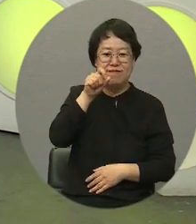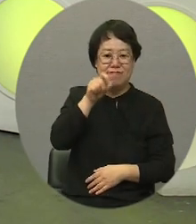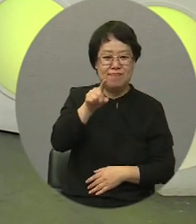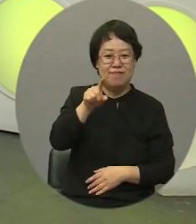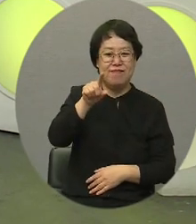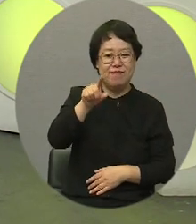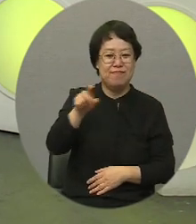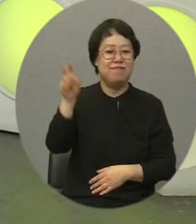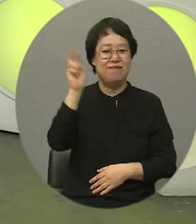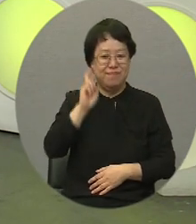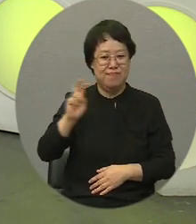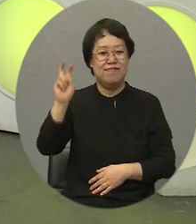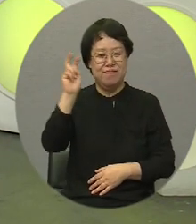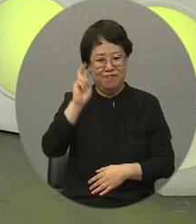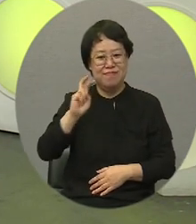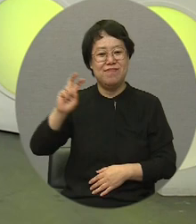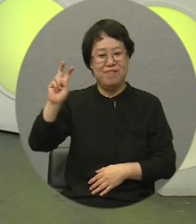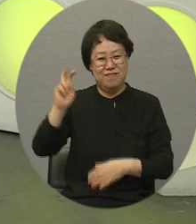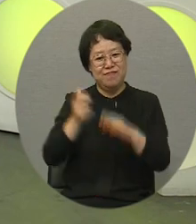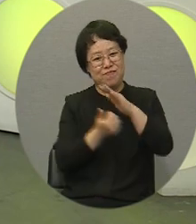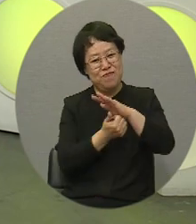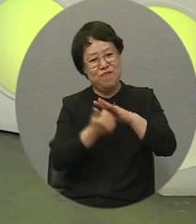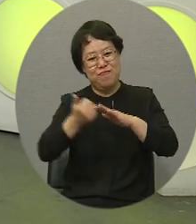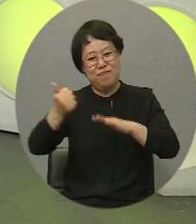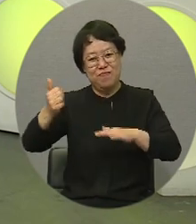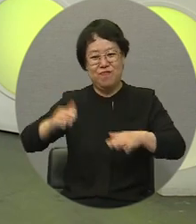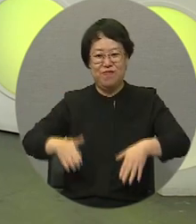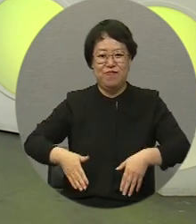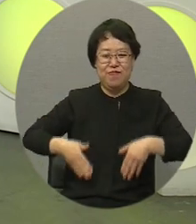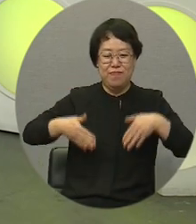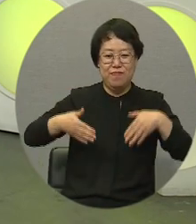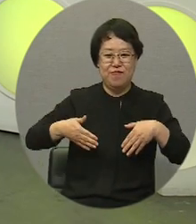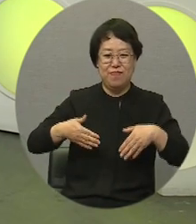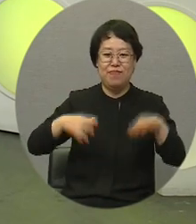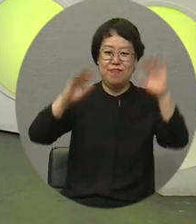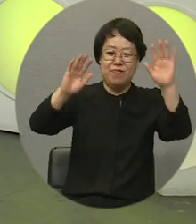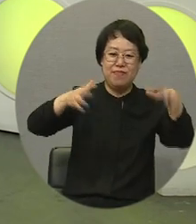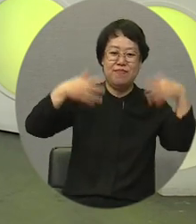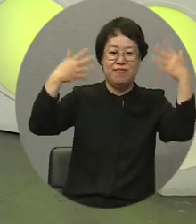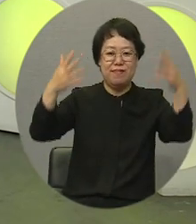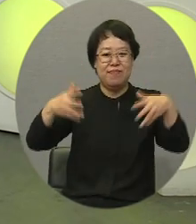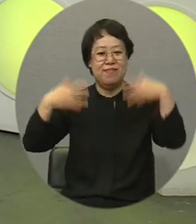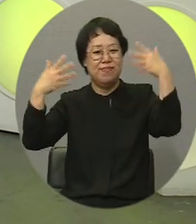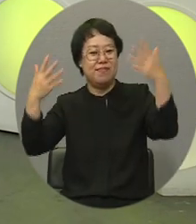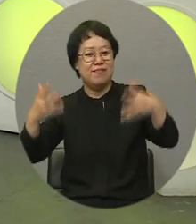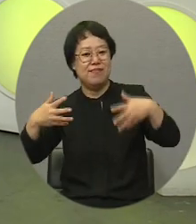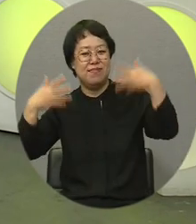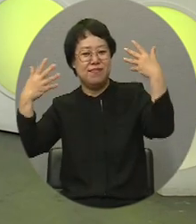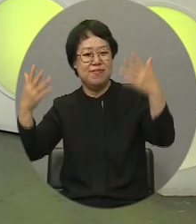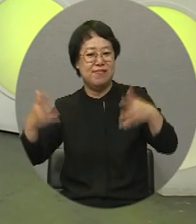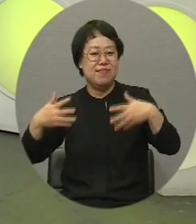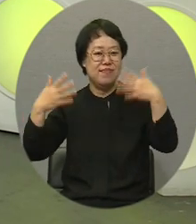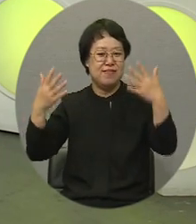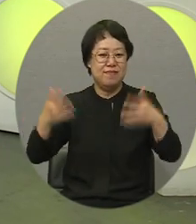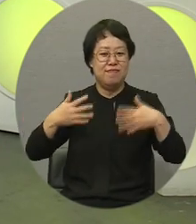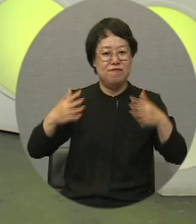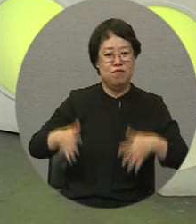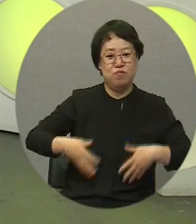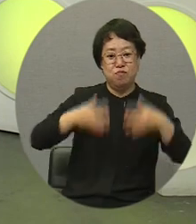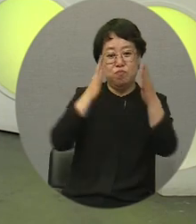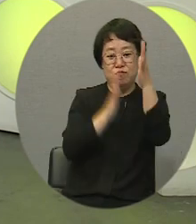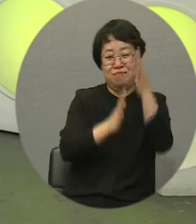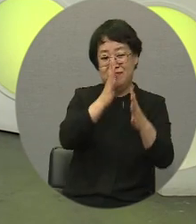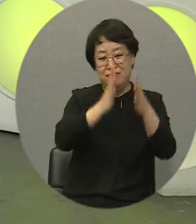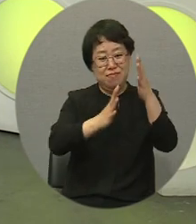희망의 봄 산들산들 봄바람이 춤을 추는 봄봄